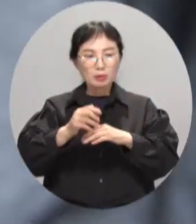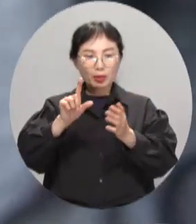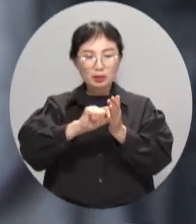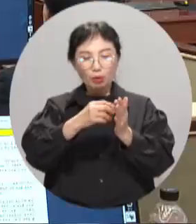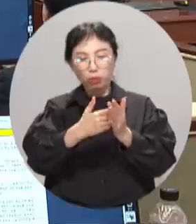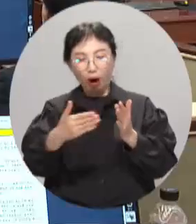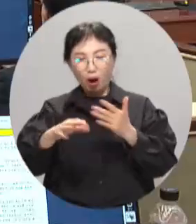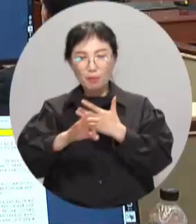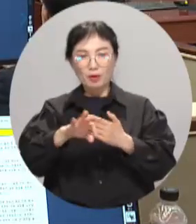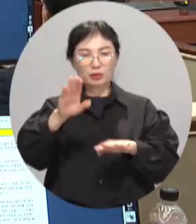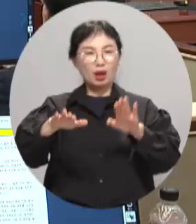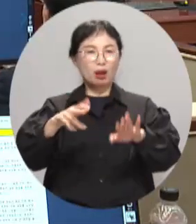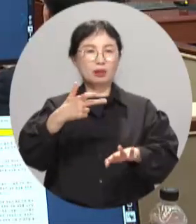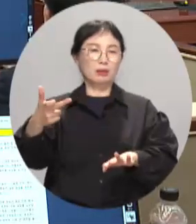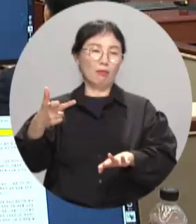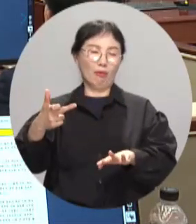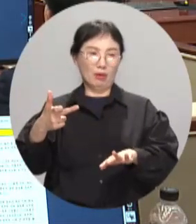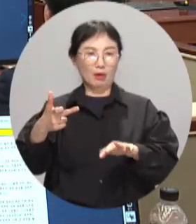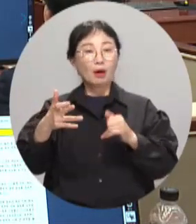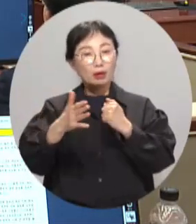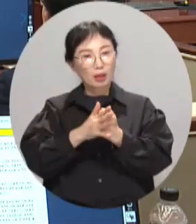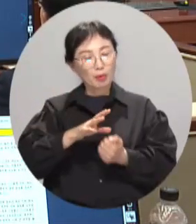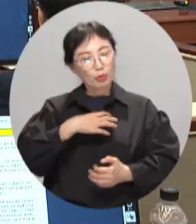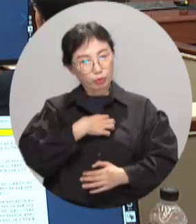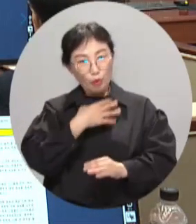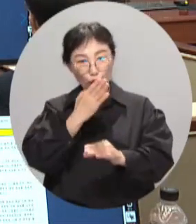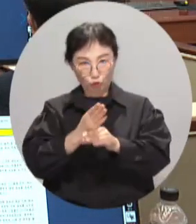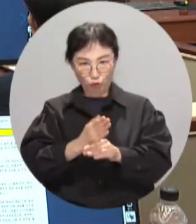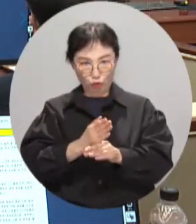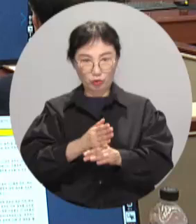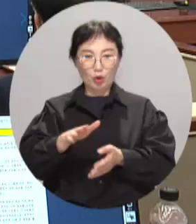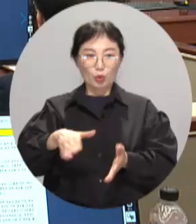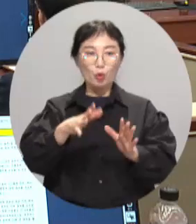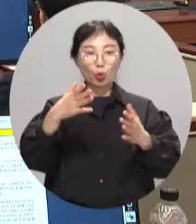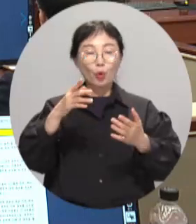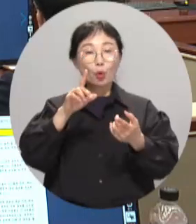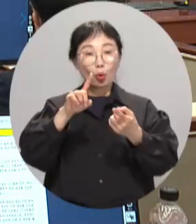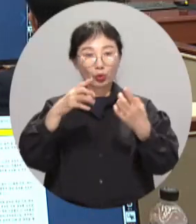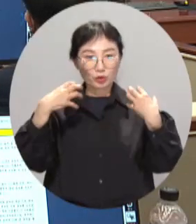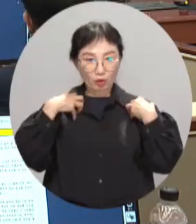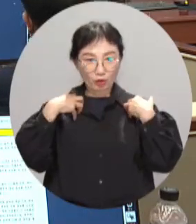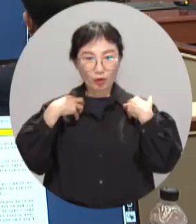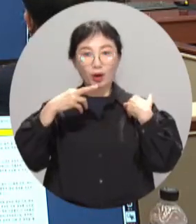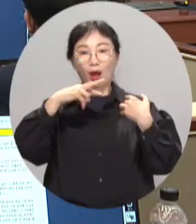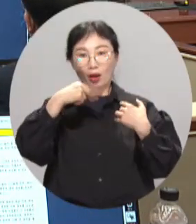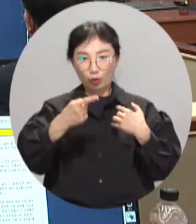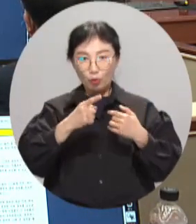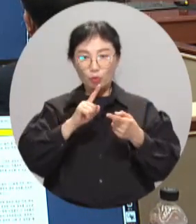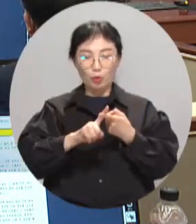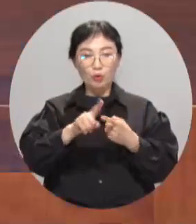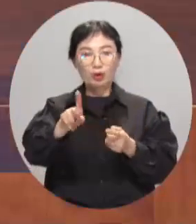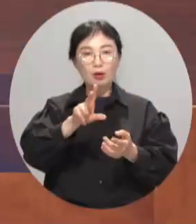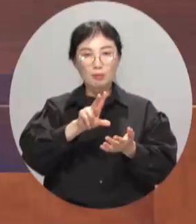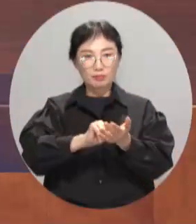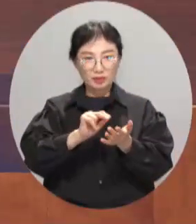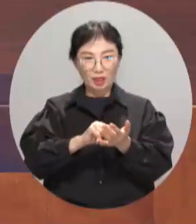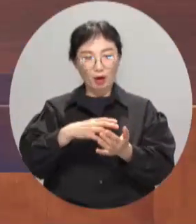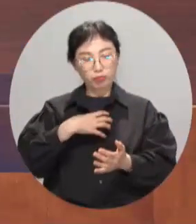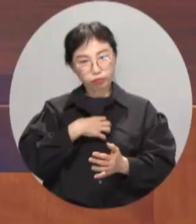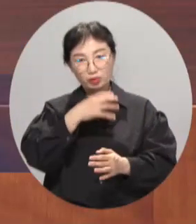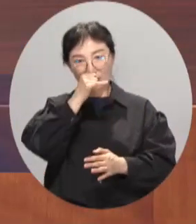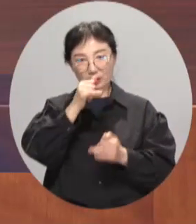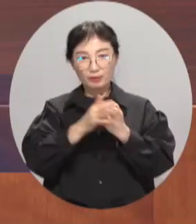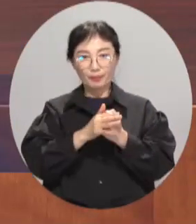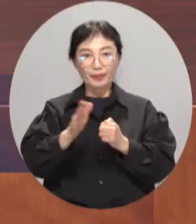있습니다. 전북교육청에 대한 도정 질의에서도 이 같은 우려가 나왔습니다. 저소득층 학생들이나 기술적 접근이